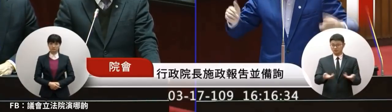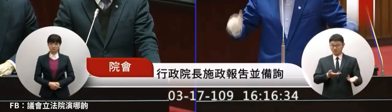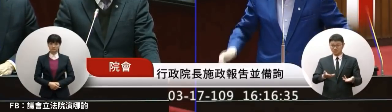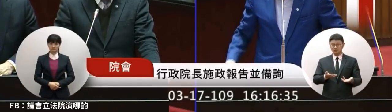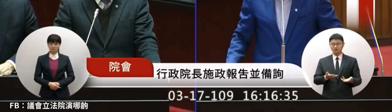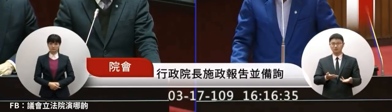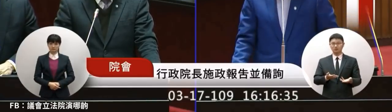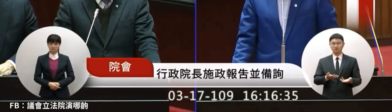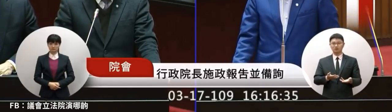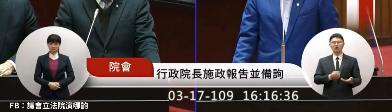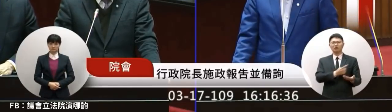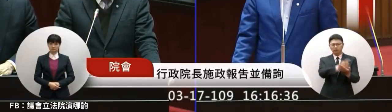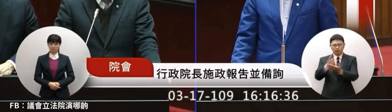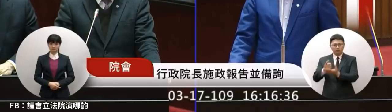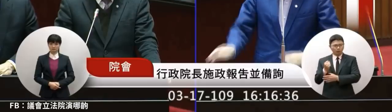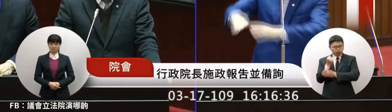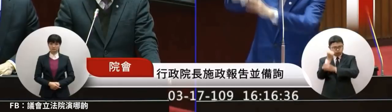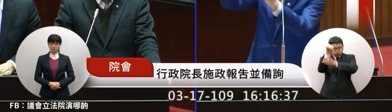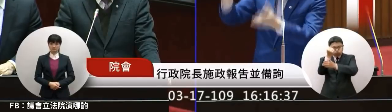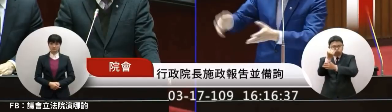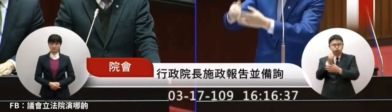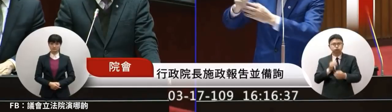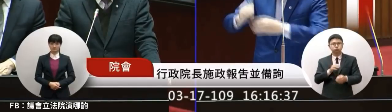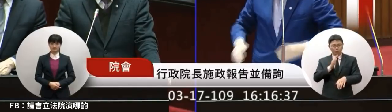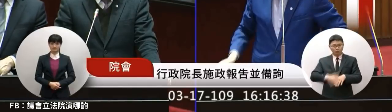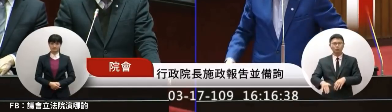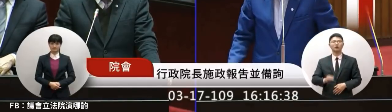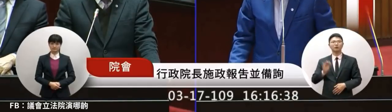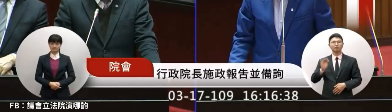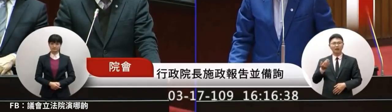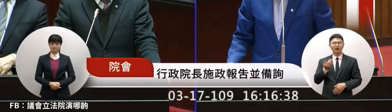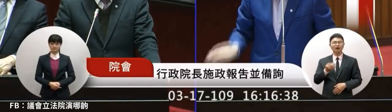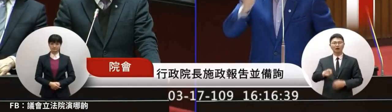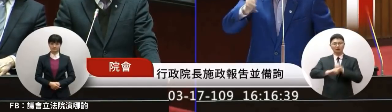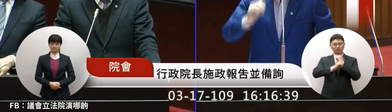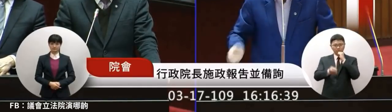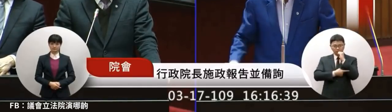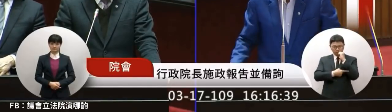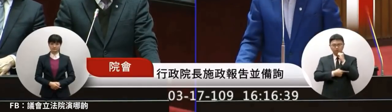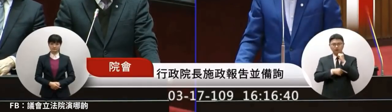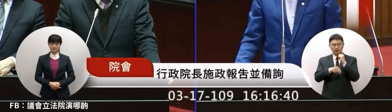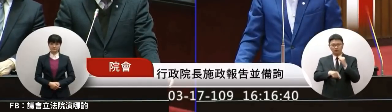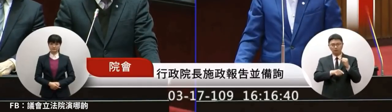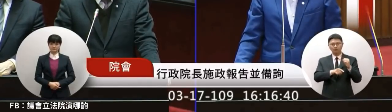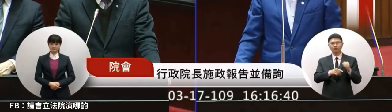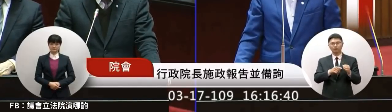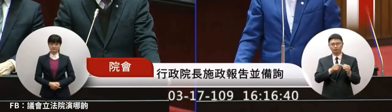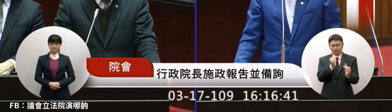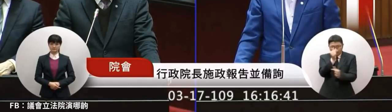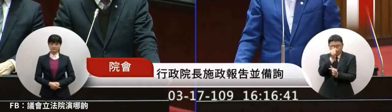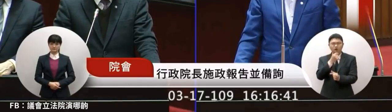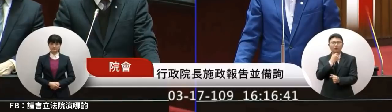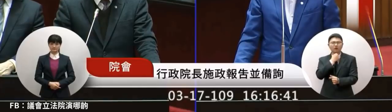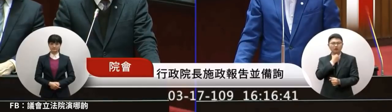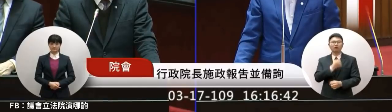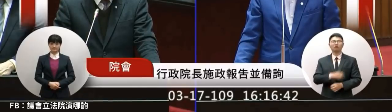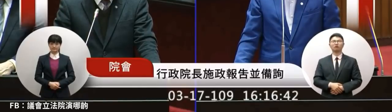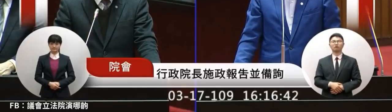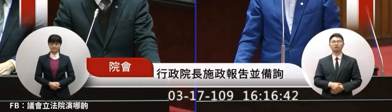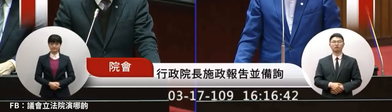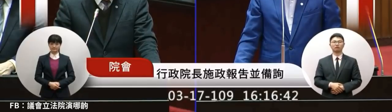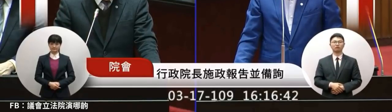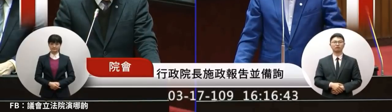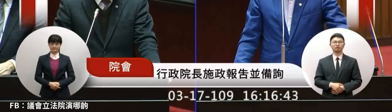大家都会支持的，可是法律的根源你要把它完善嘛，对